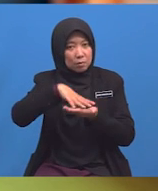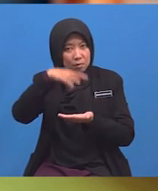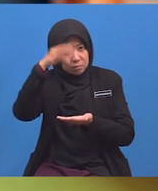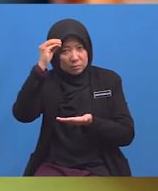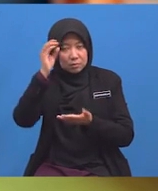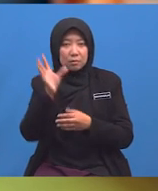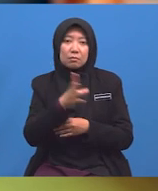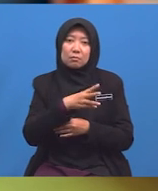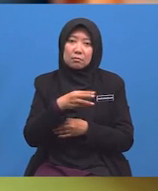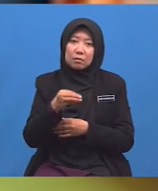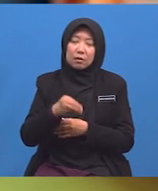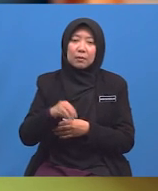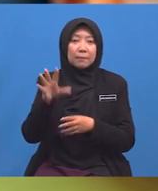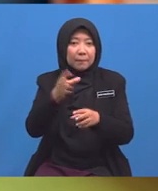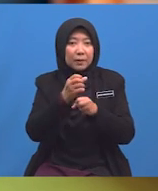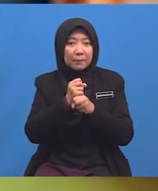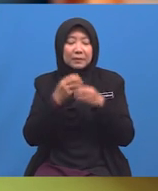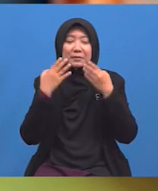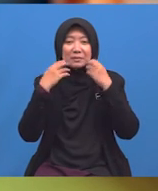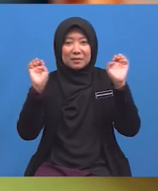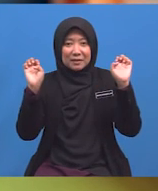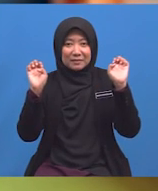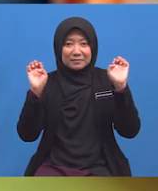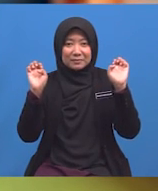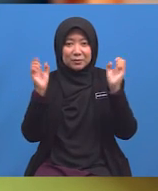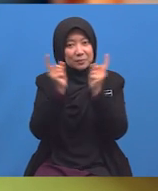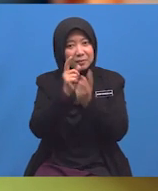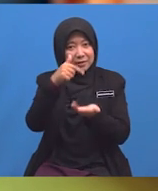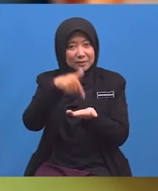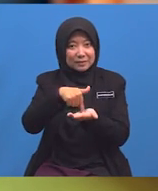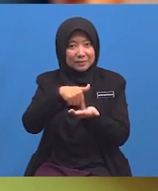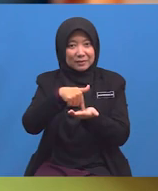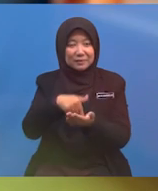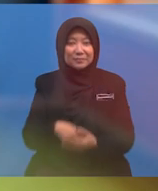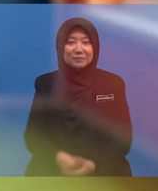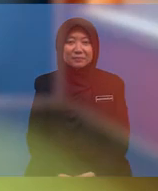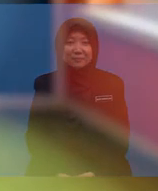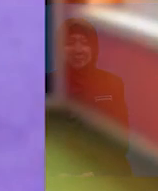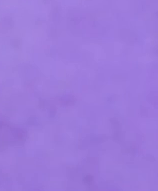belajar dan mencapai kecemerlangan. Jumpa lagi!